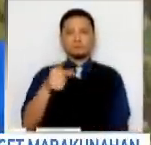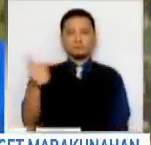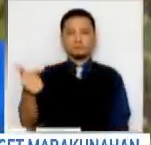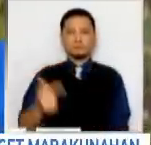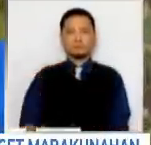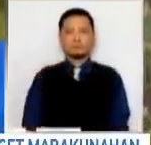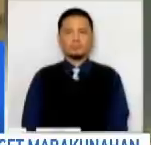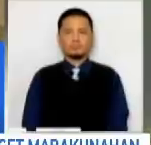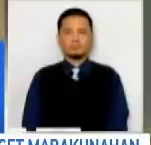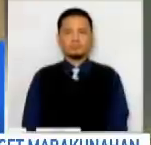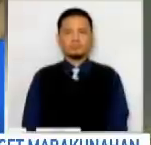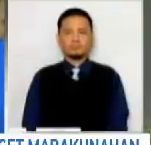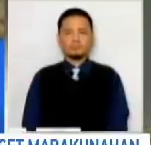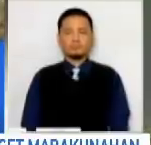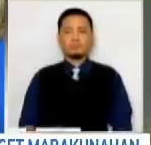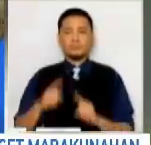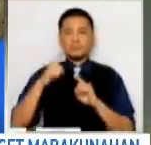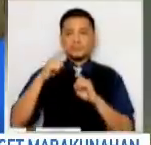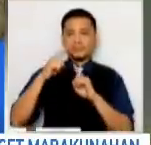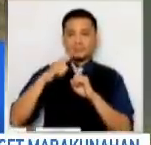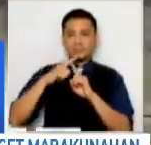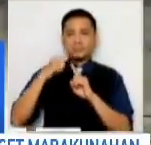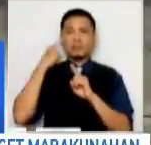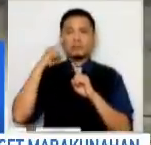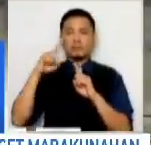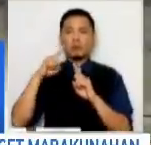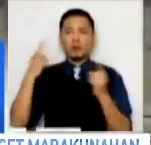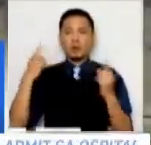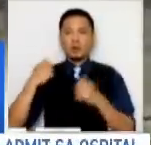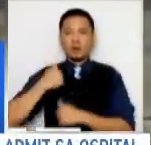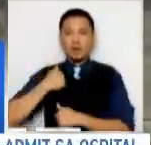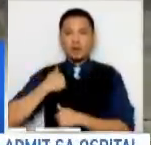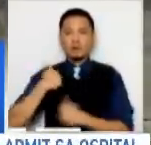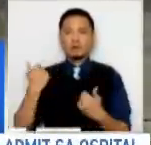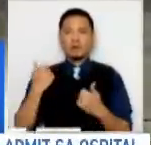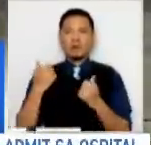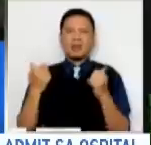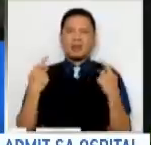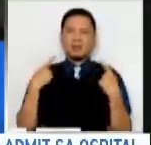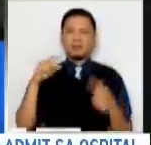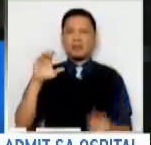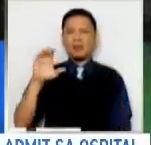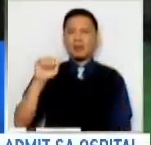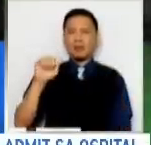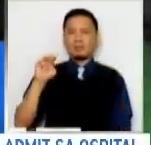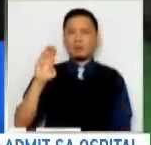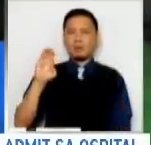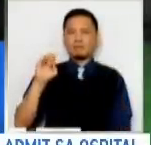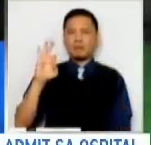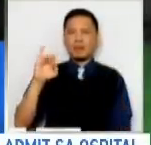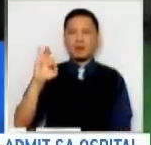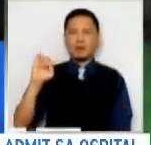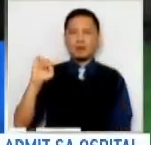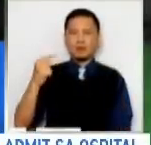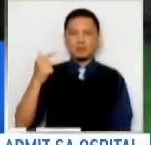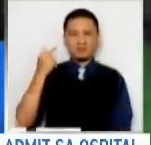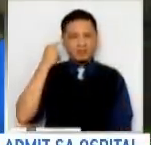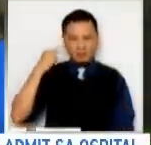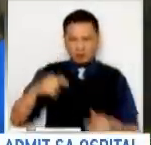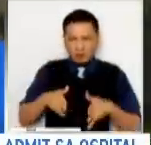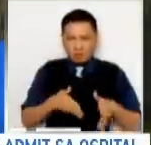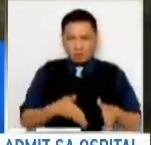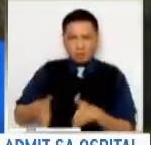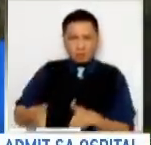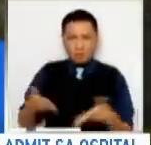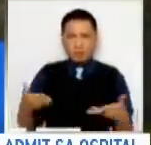T-shirt na pang-army, camouflage na pang-marines at sapatos na pang-pulis. Ito ang get-up ng lalaking nagpakilalang sundalo